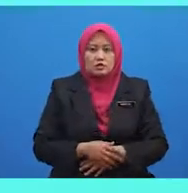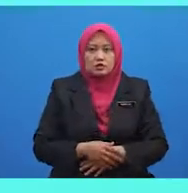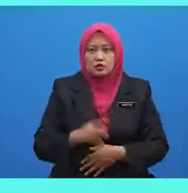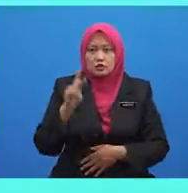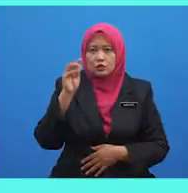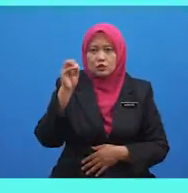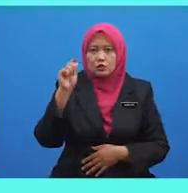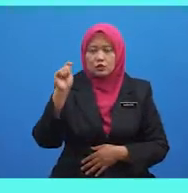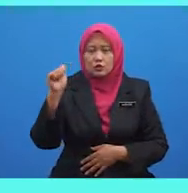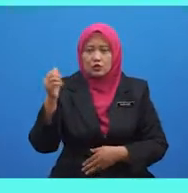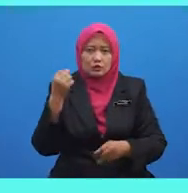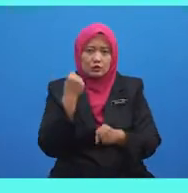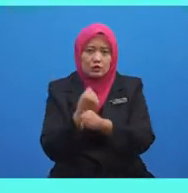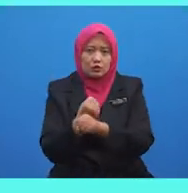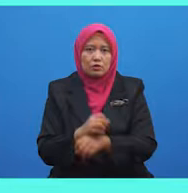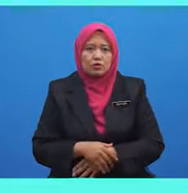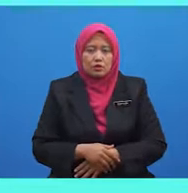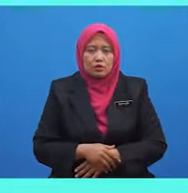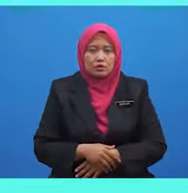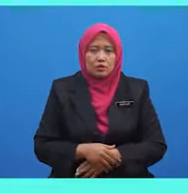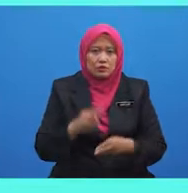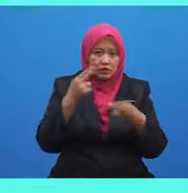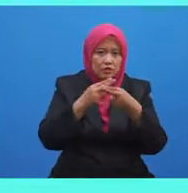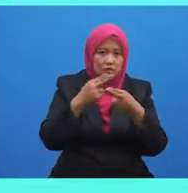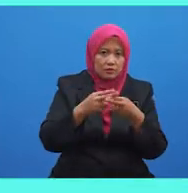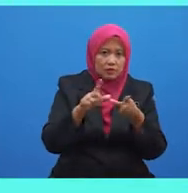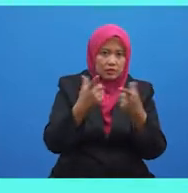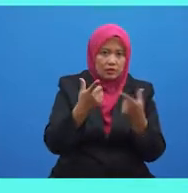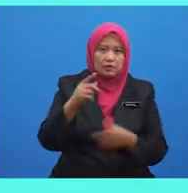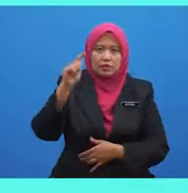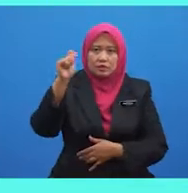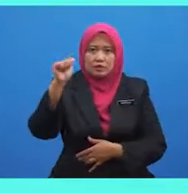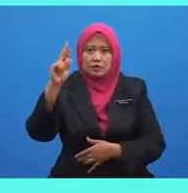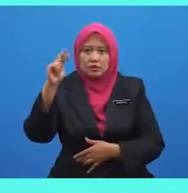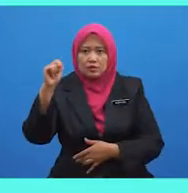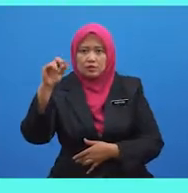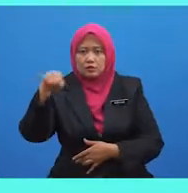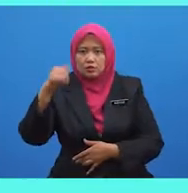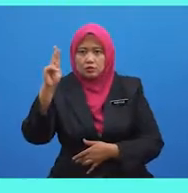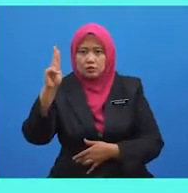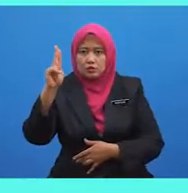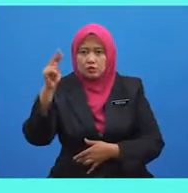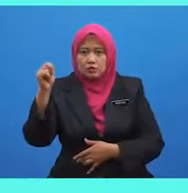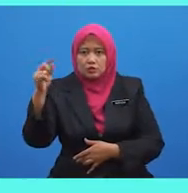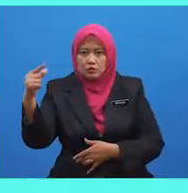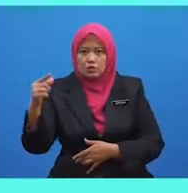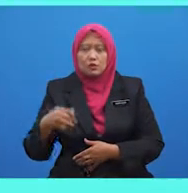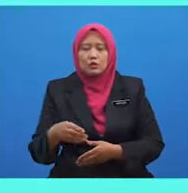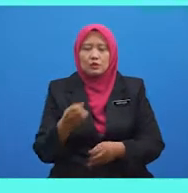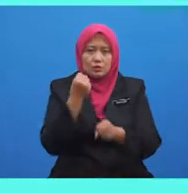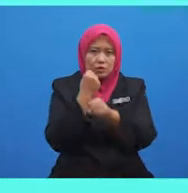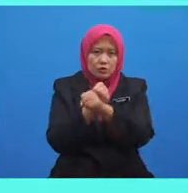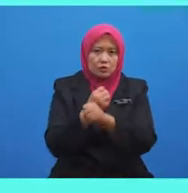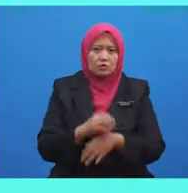ini juga dikenali sebagai Tanjung Batu. Pemilihan Kota Batu sebagai pusat pemerintahan kerana